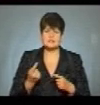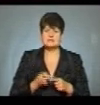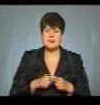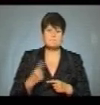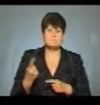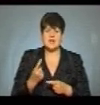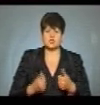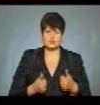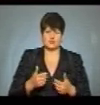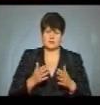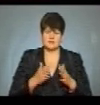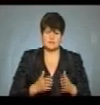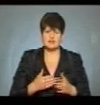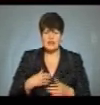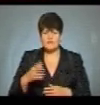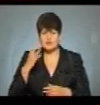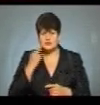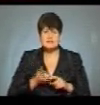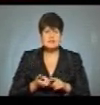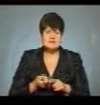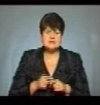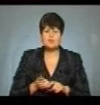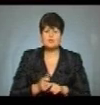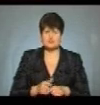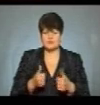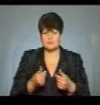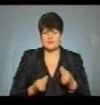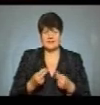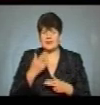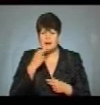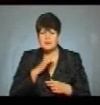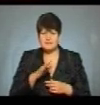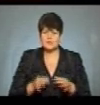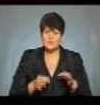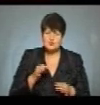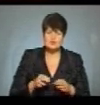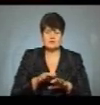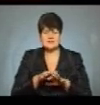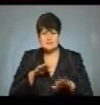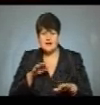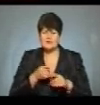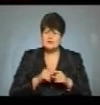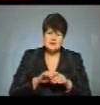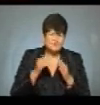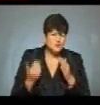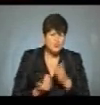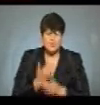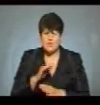турнір. Я рахую, що дуже добре вони сьогодні грали. Ну, просто вони не привели ще до судді, до залу, для них це все нове.